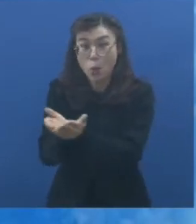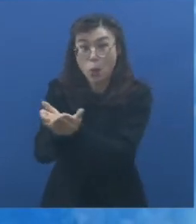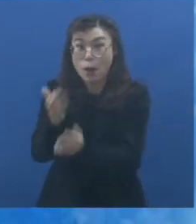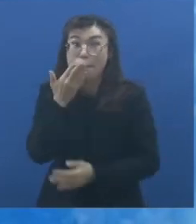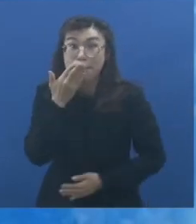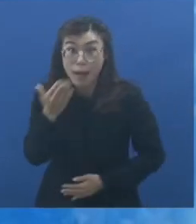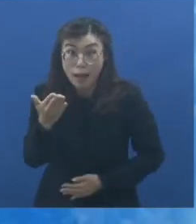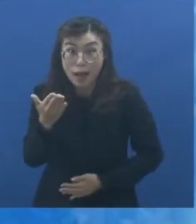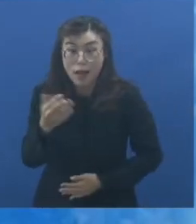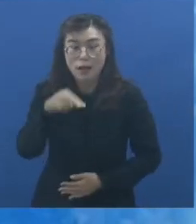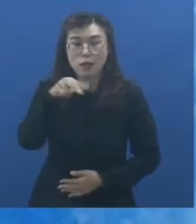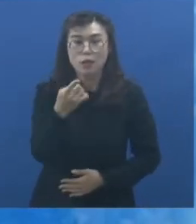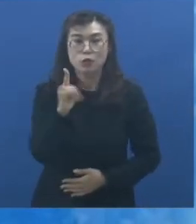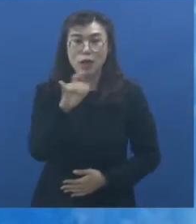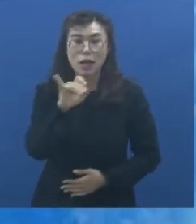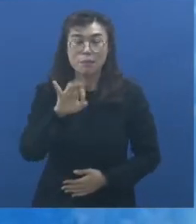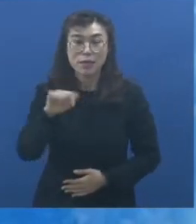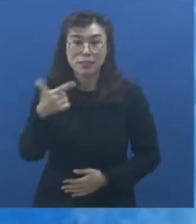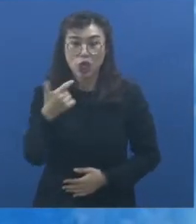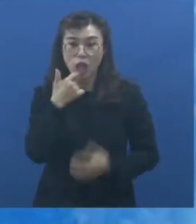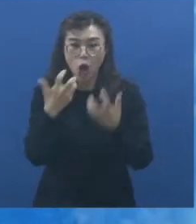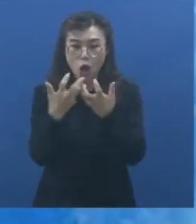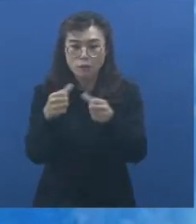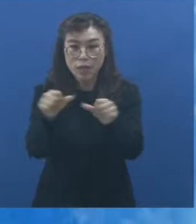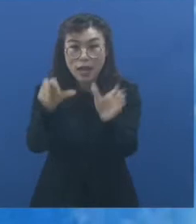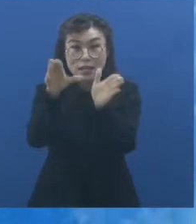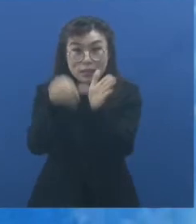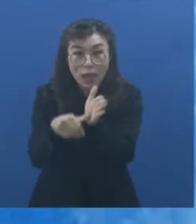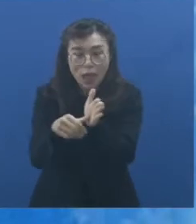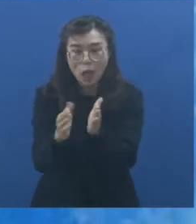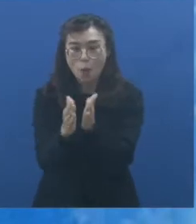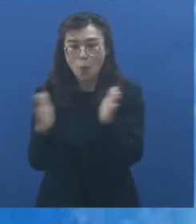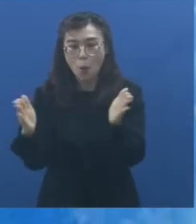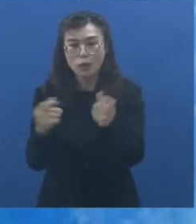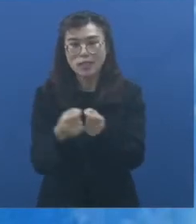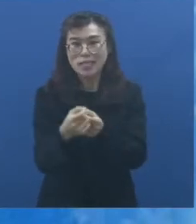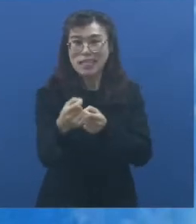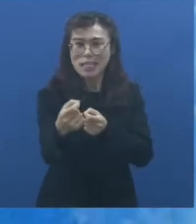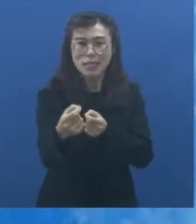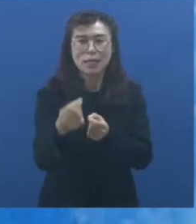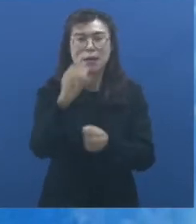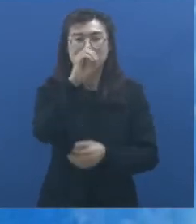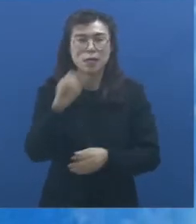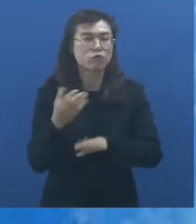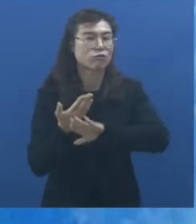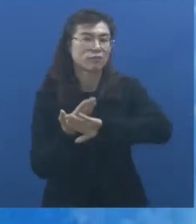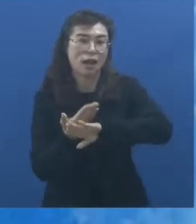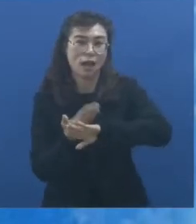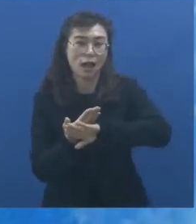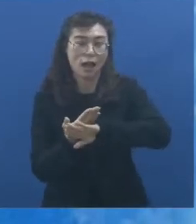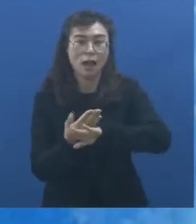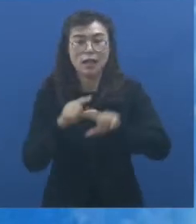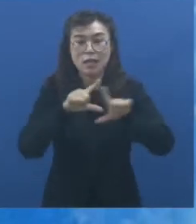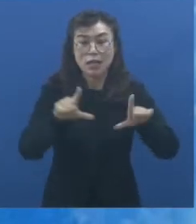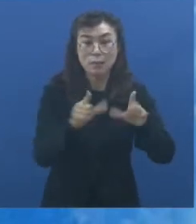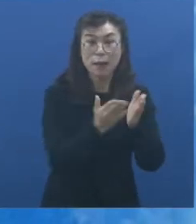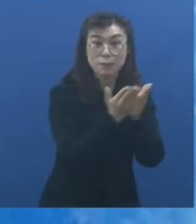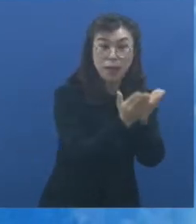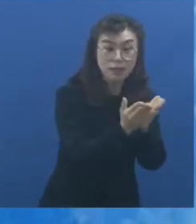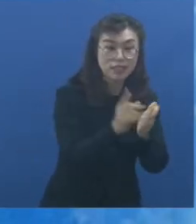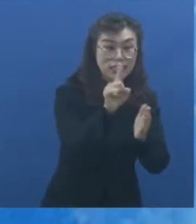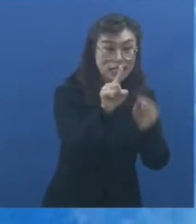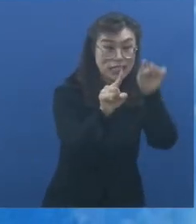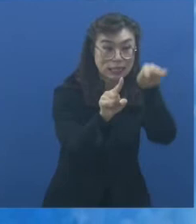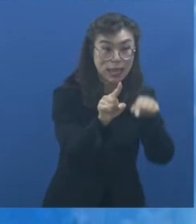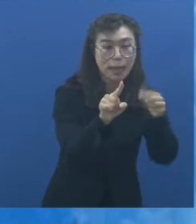길이의 비가 일반 배랑 달라요 일반적으로는 어이 반대 들은 포기 일 때 그 다음에 길이가